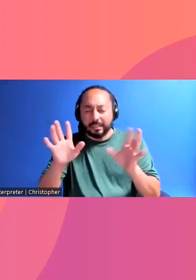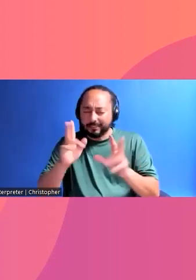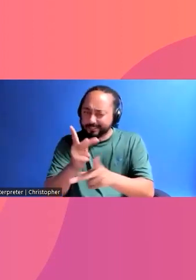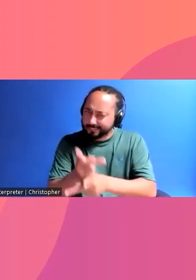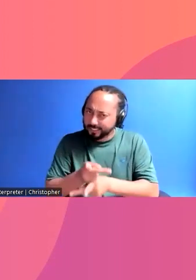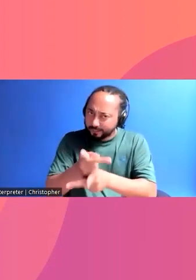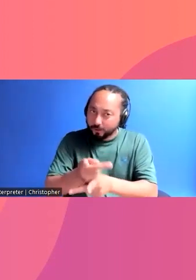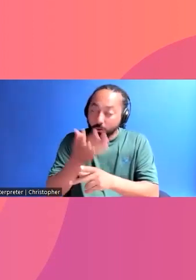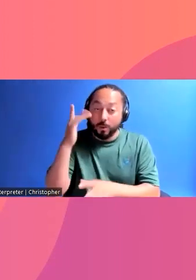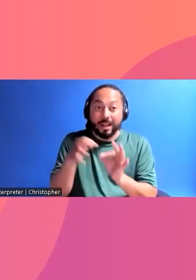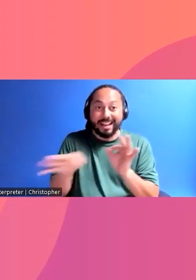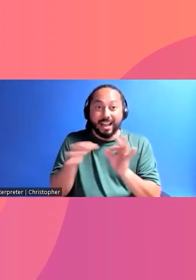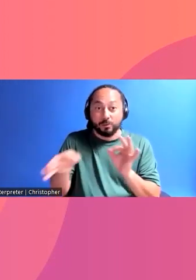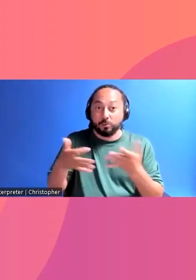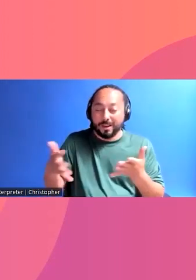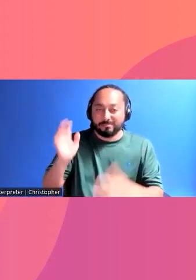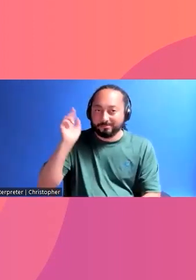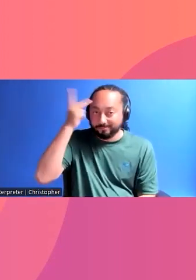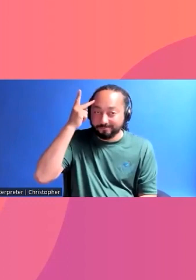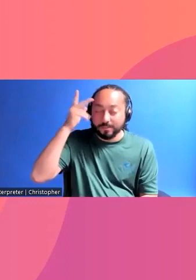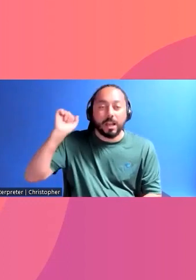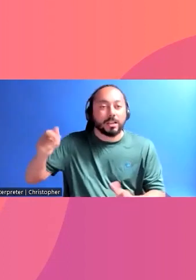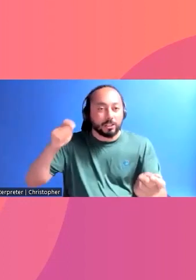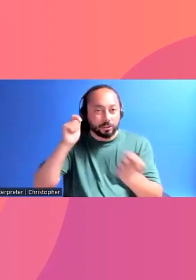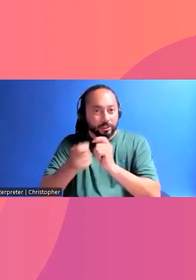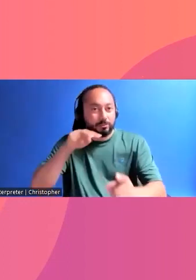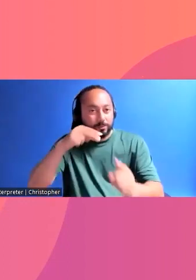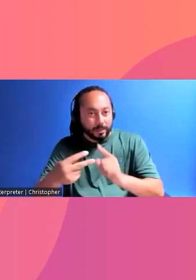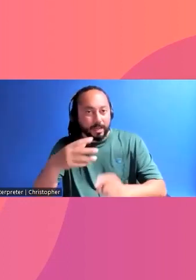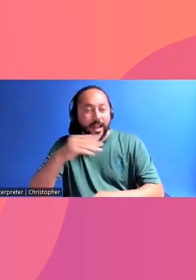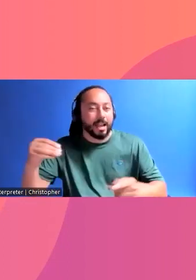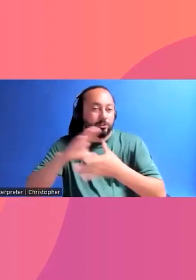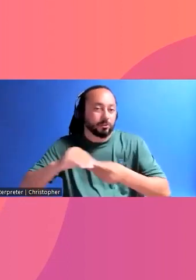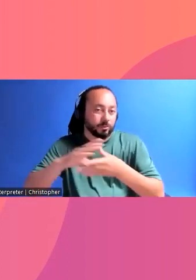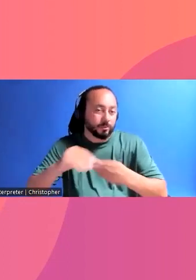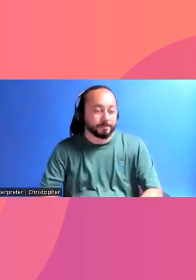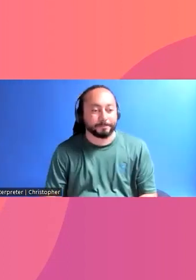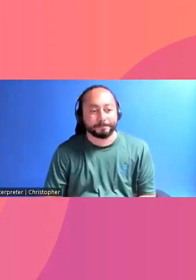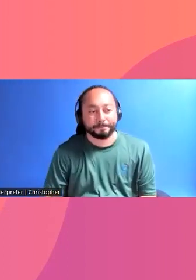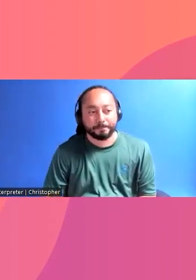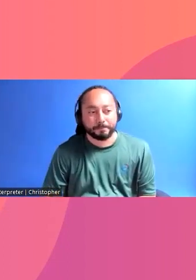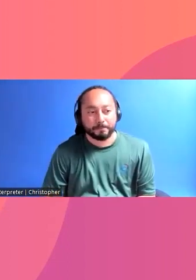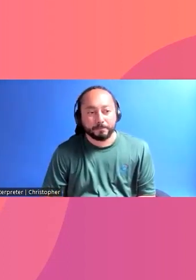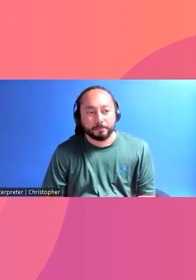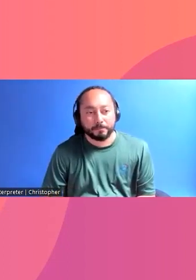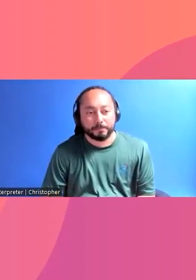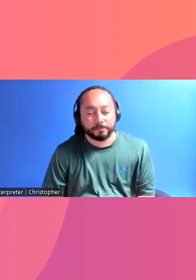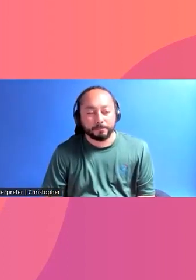faut faire attention parce que le langage est politique et peut façonner les perspectives et les récits.